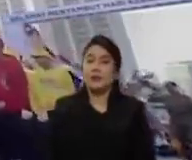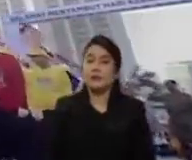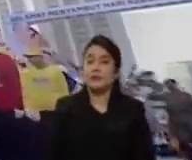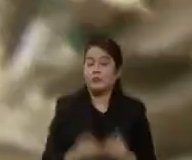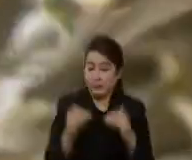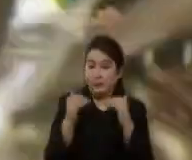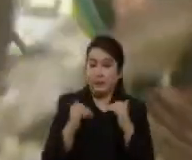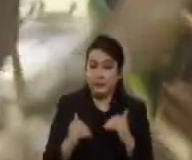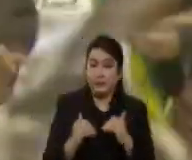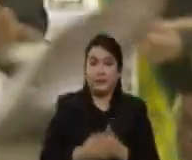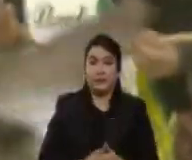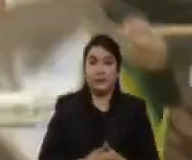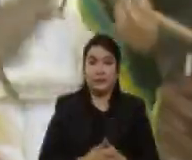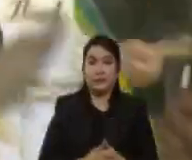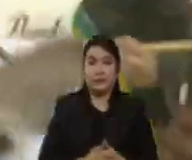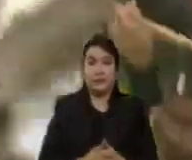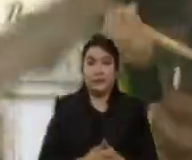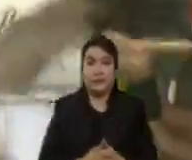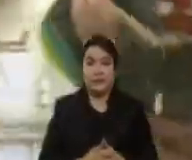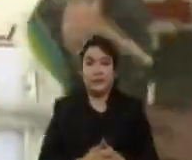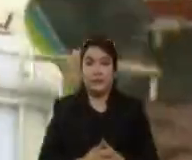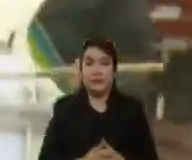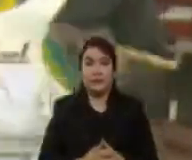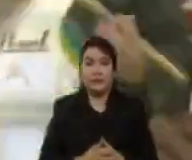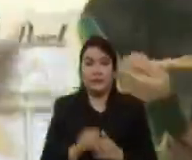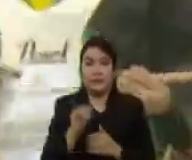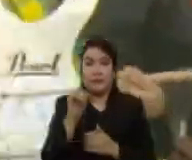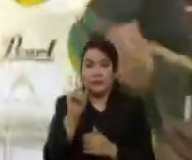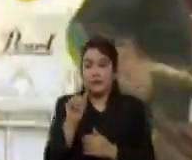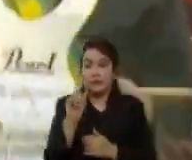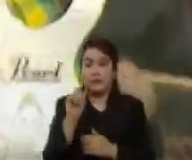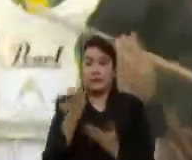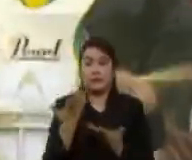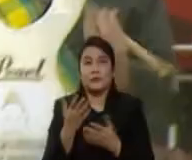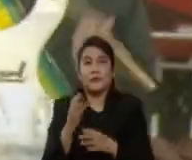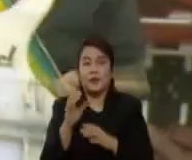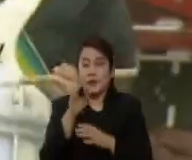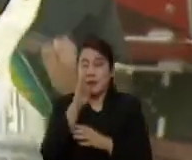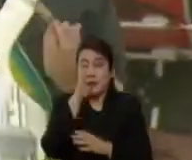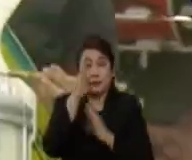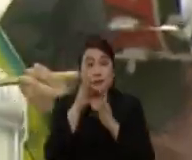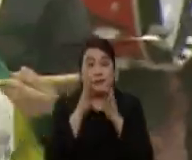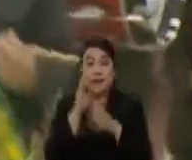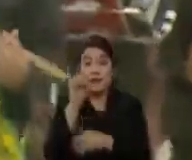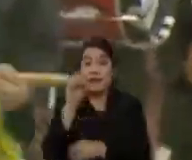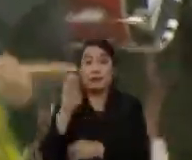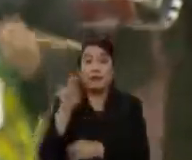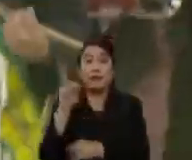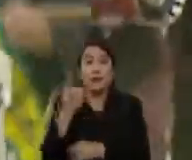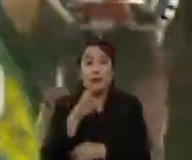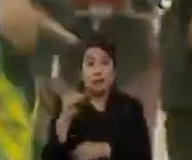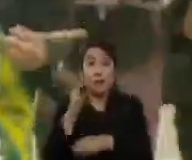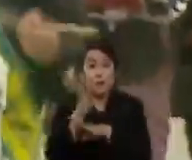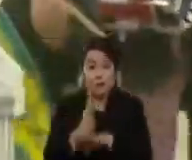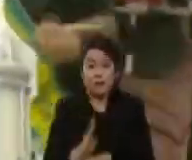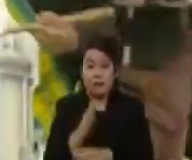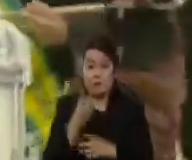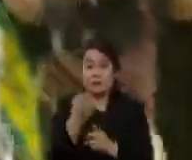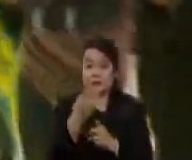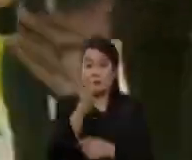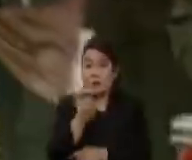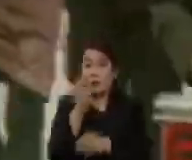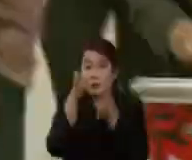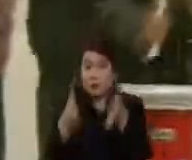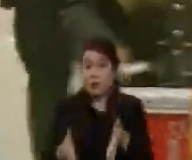Menyusul ialah Drumline Academy Seni Budaya dan Warisan Kementerian Pelancongan Seni dan Budaya, terdiri daripada 40 peserta